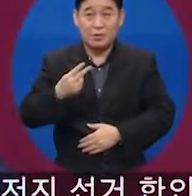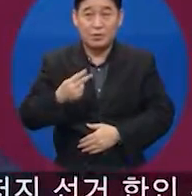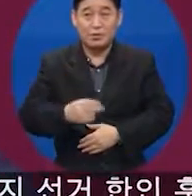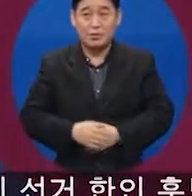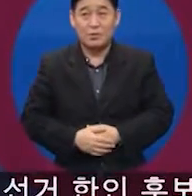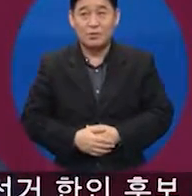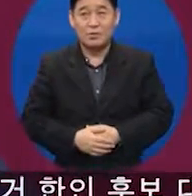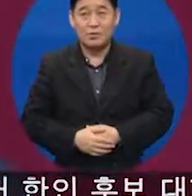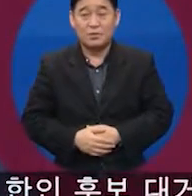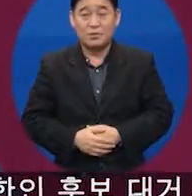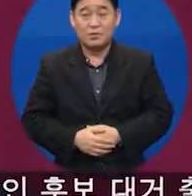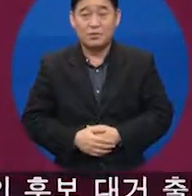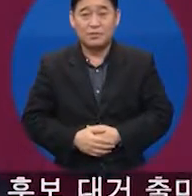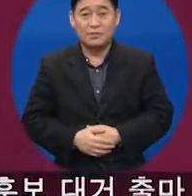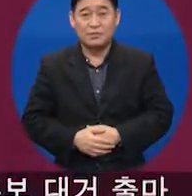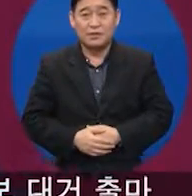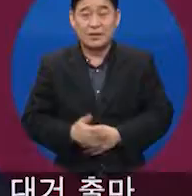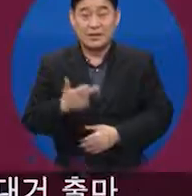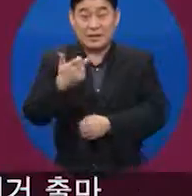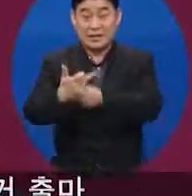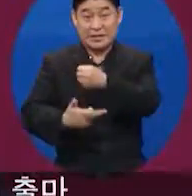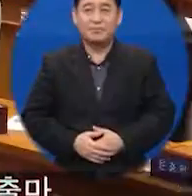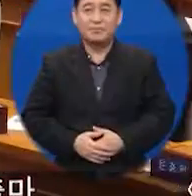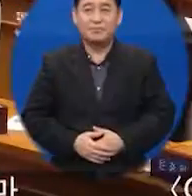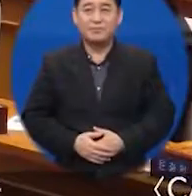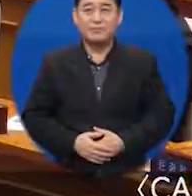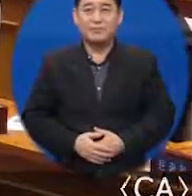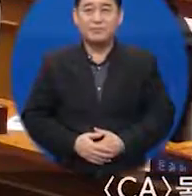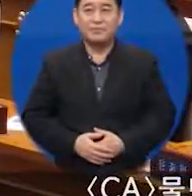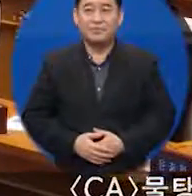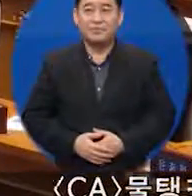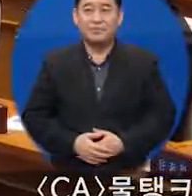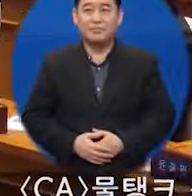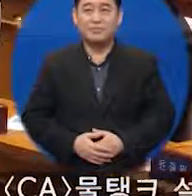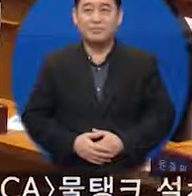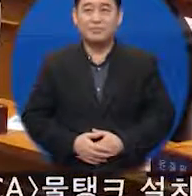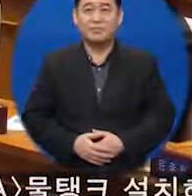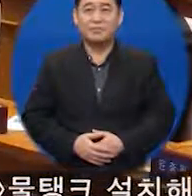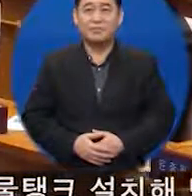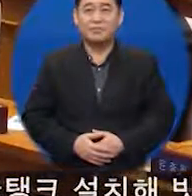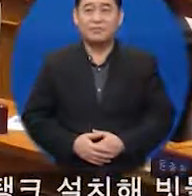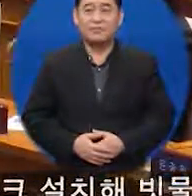위협 증대를 강조하면서 국제사회의 대북 공조 필요성도 언급했습니다.